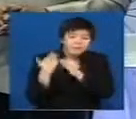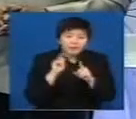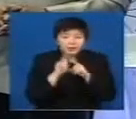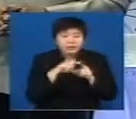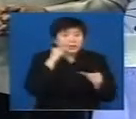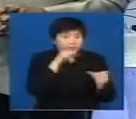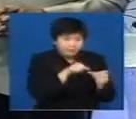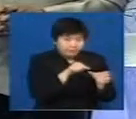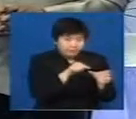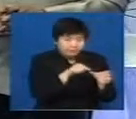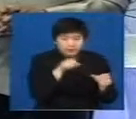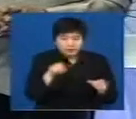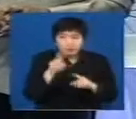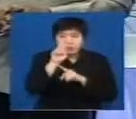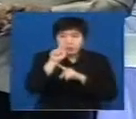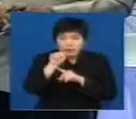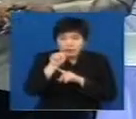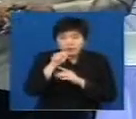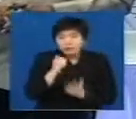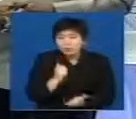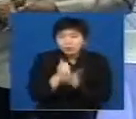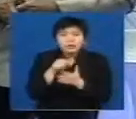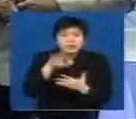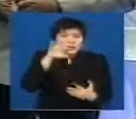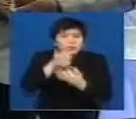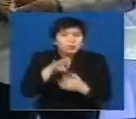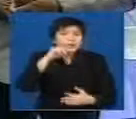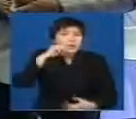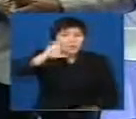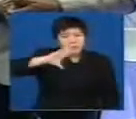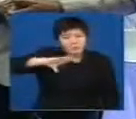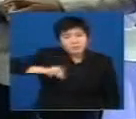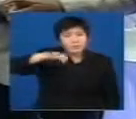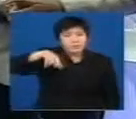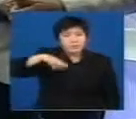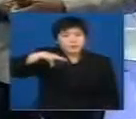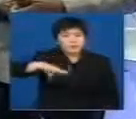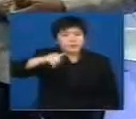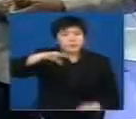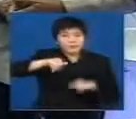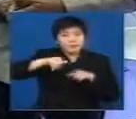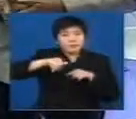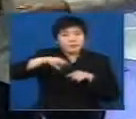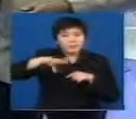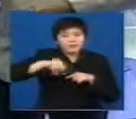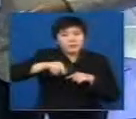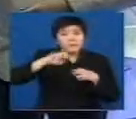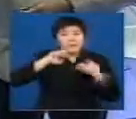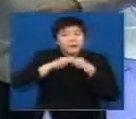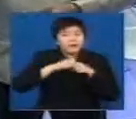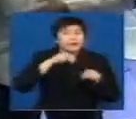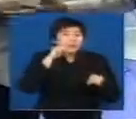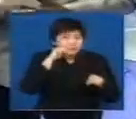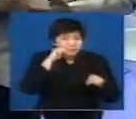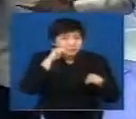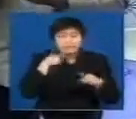องความมั่นคงของน้ำในเมืองอ่ะ อ๋อซึ่งตรงนี้ถ้าเกิดว่าชุมชนคุณมีปัญหาน้ำก็สามารถ เ